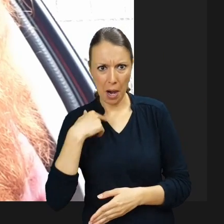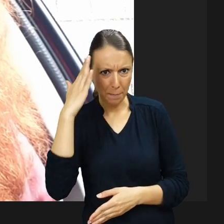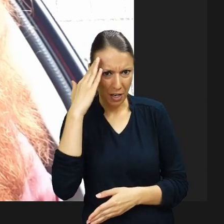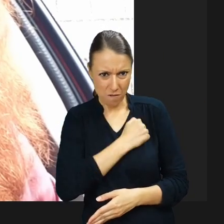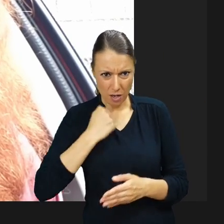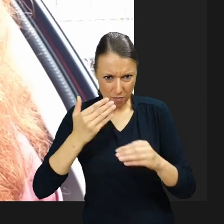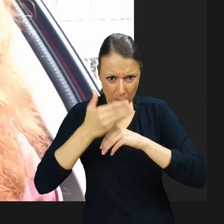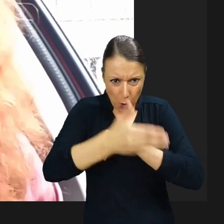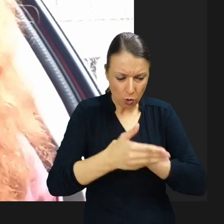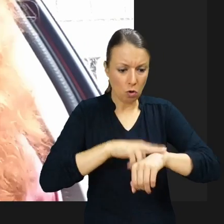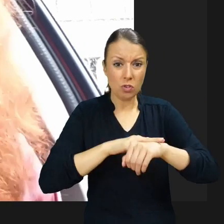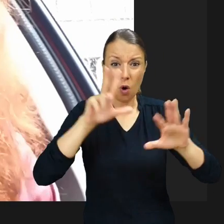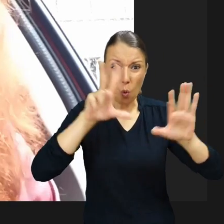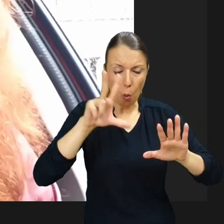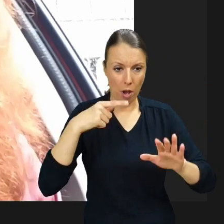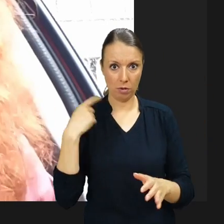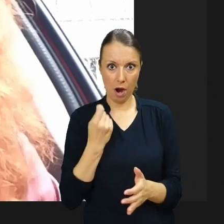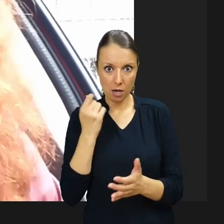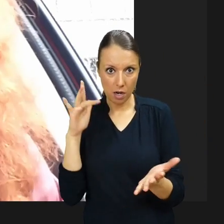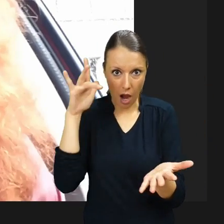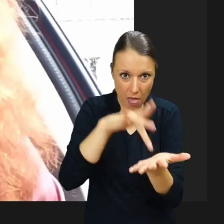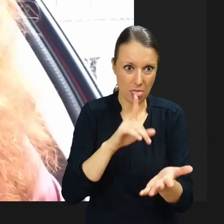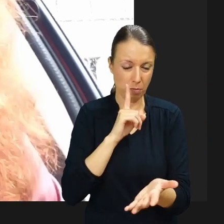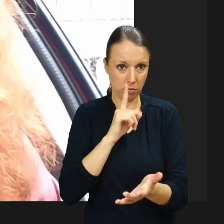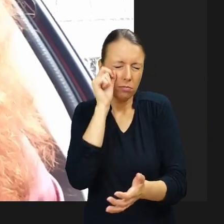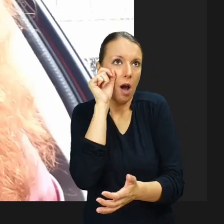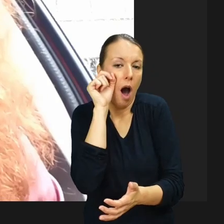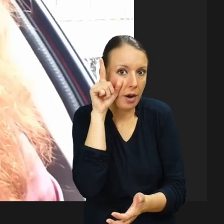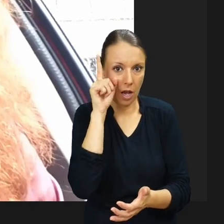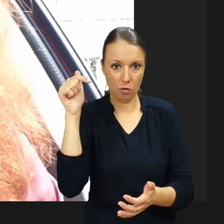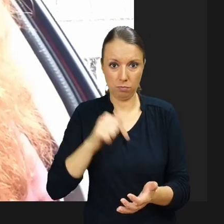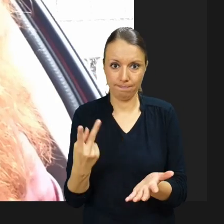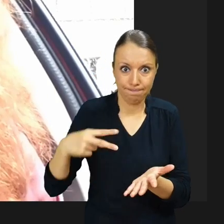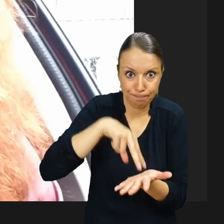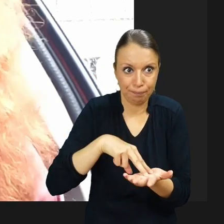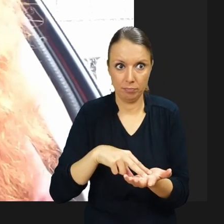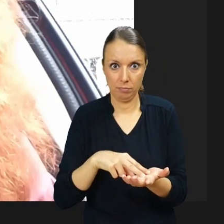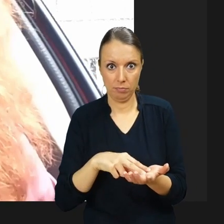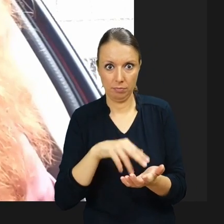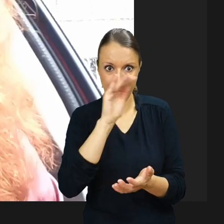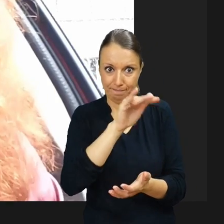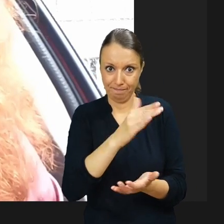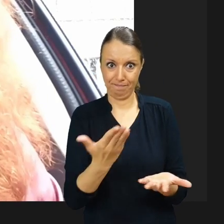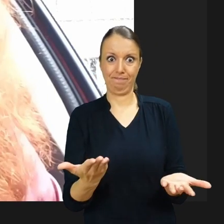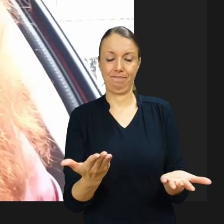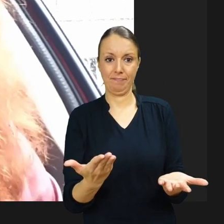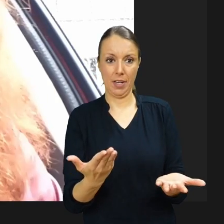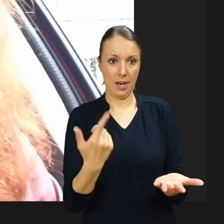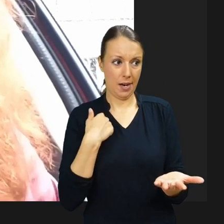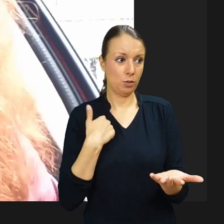mnie, zanim ja dojadę, to jest po prostu świat i ludzie. No ale mimo to uprzejmie wyznaczono mi dwa różne terminy,